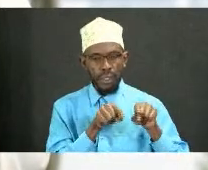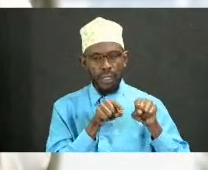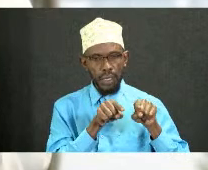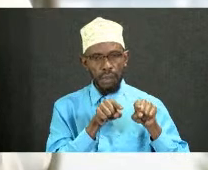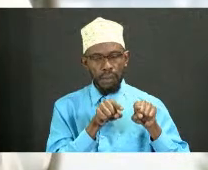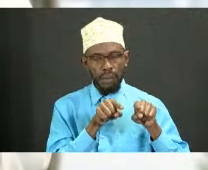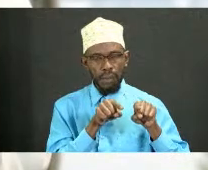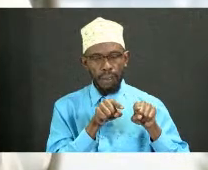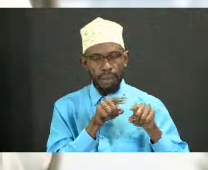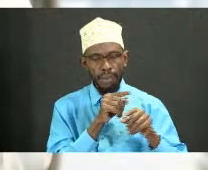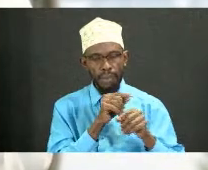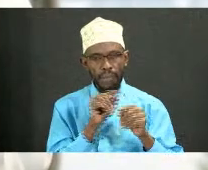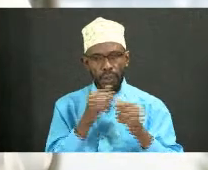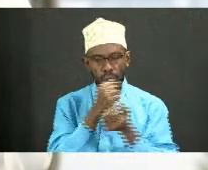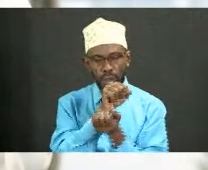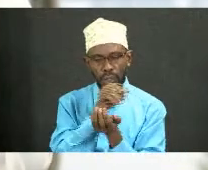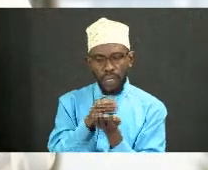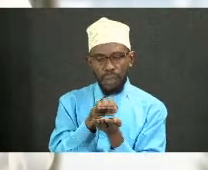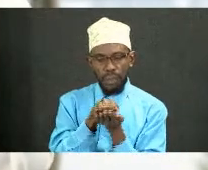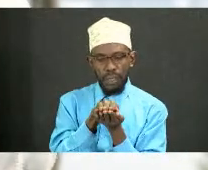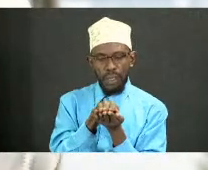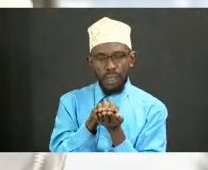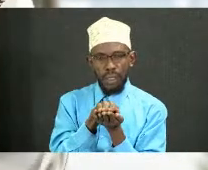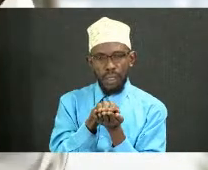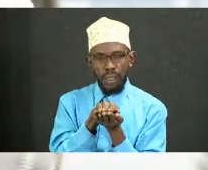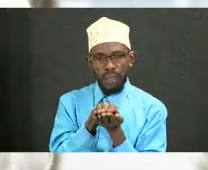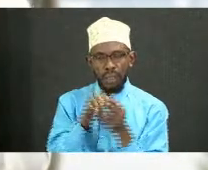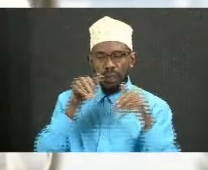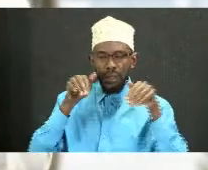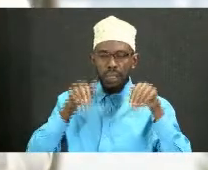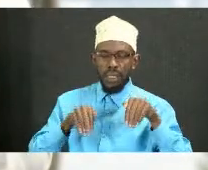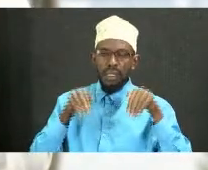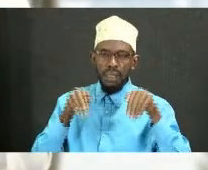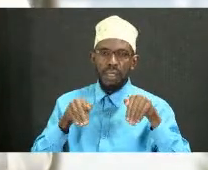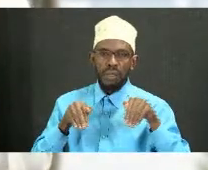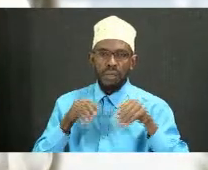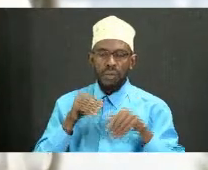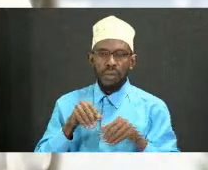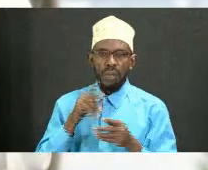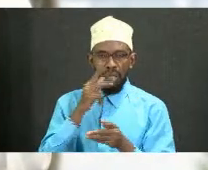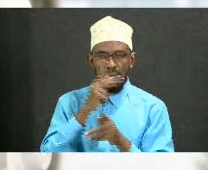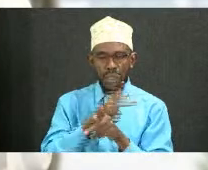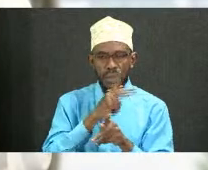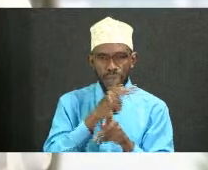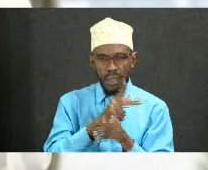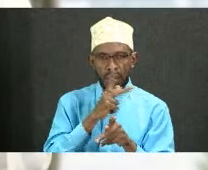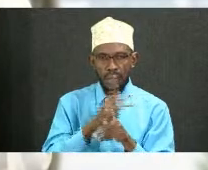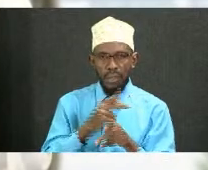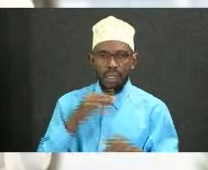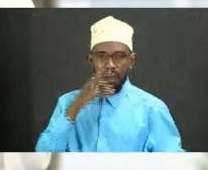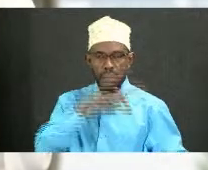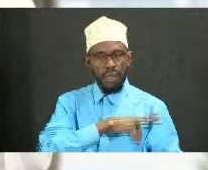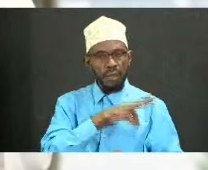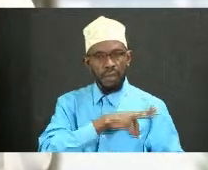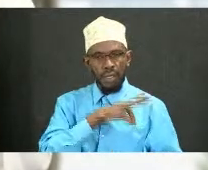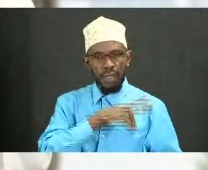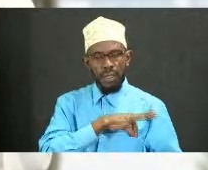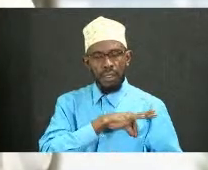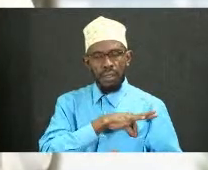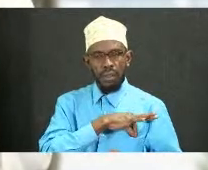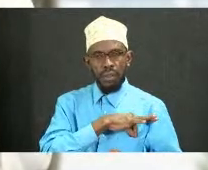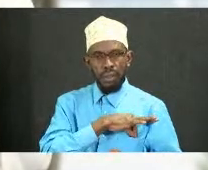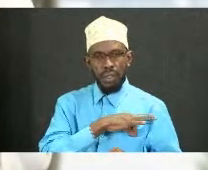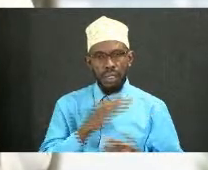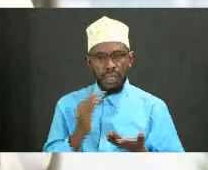akiba ya kuwekeza. Sio kwamba tu ni akiba inakwenda kuketi tu mahali, kwamba unawekeza ili iweze kukufaidi. Mara